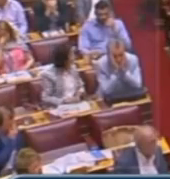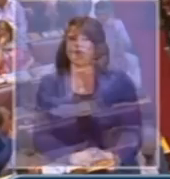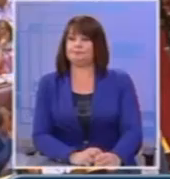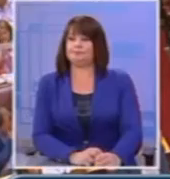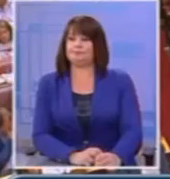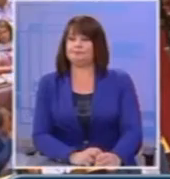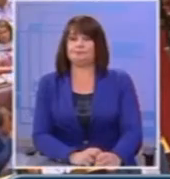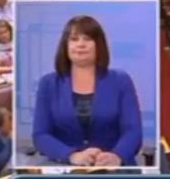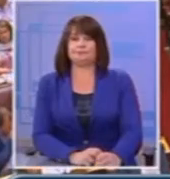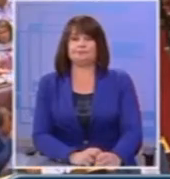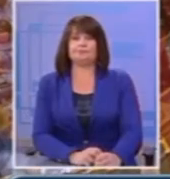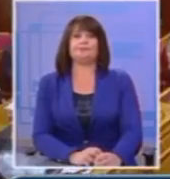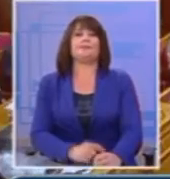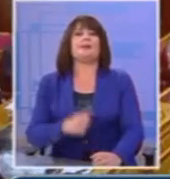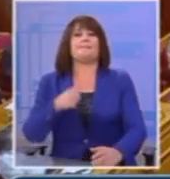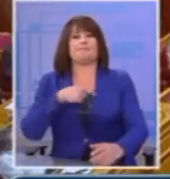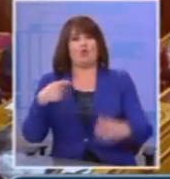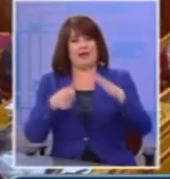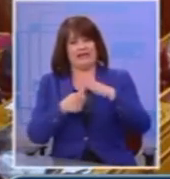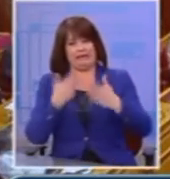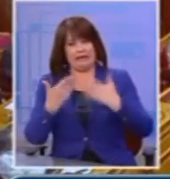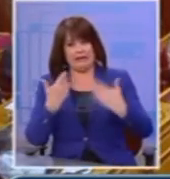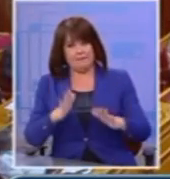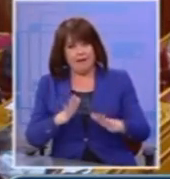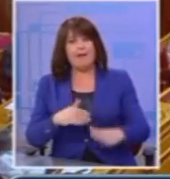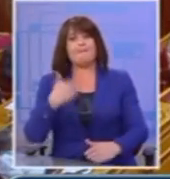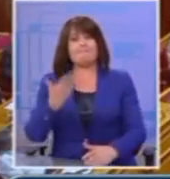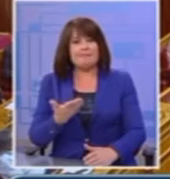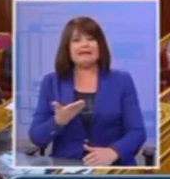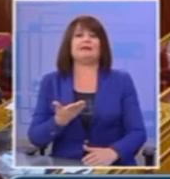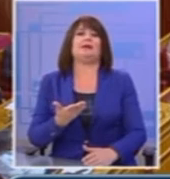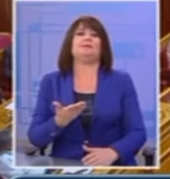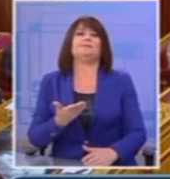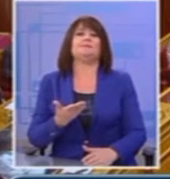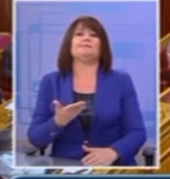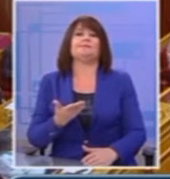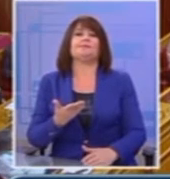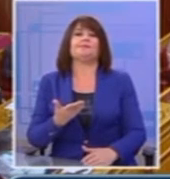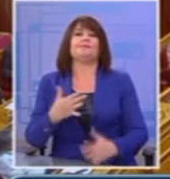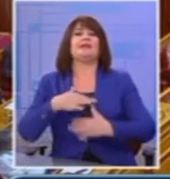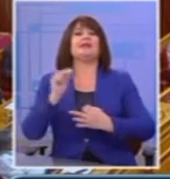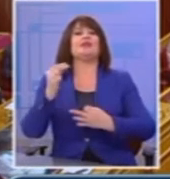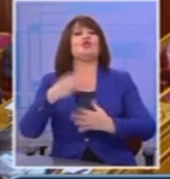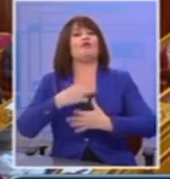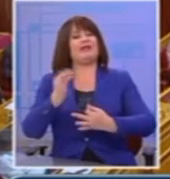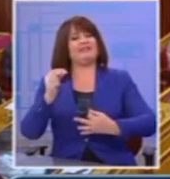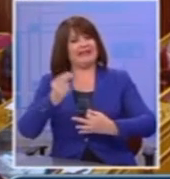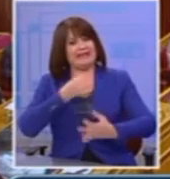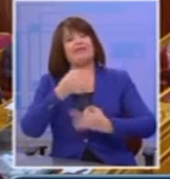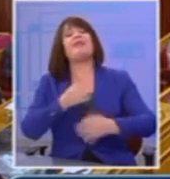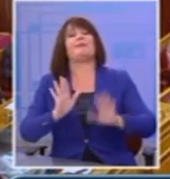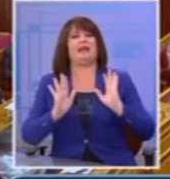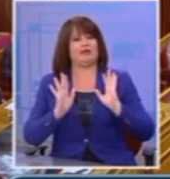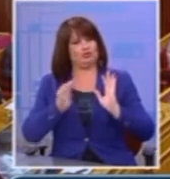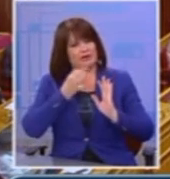Μένουν οι αγορητές. Η πλειονοψηφία των κοινοβουλευτικών έχει δηλώσει το Πρόεδρο ότι δεν προτίθεται να πάρει το